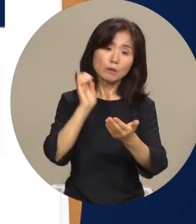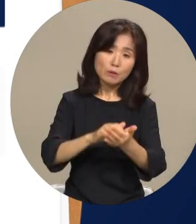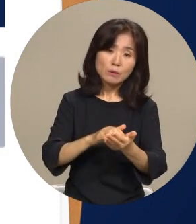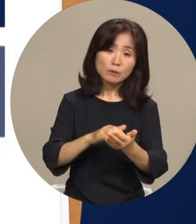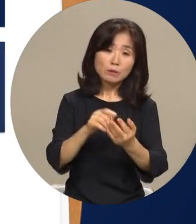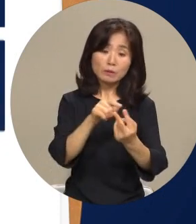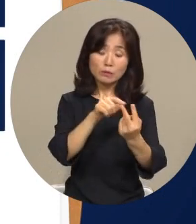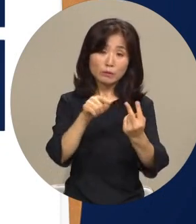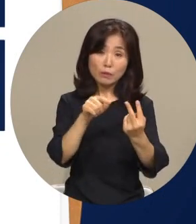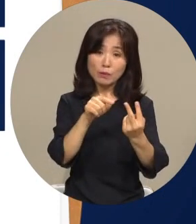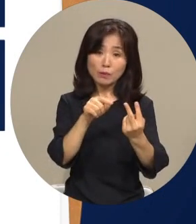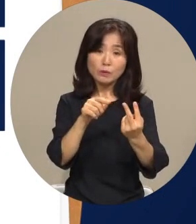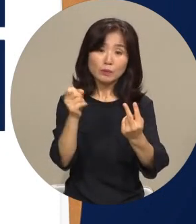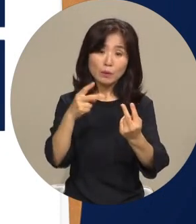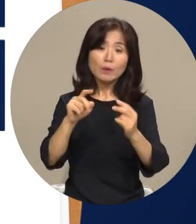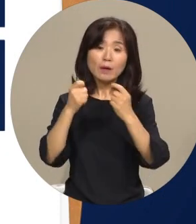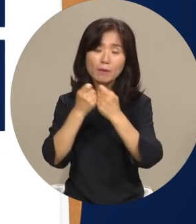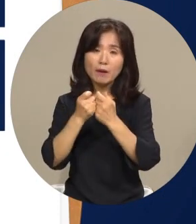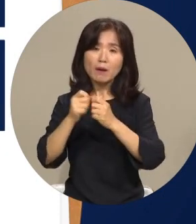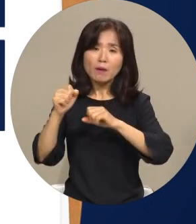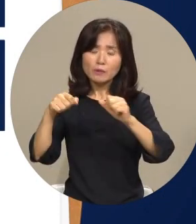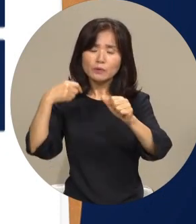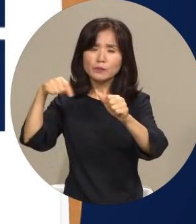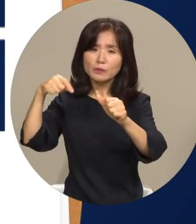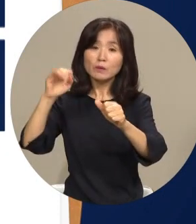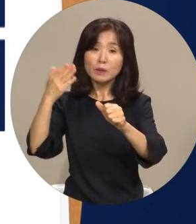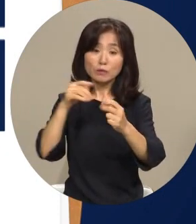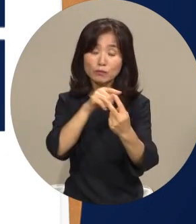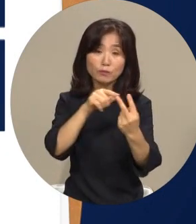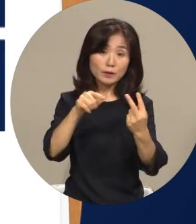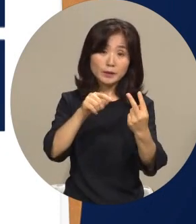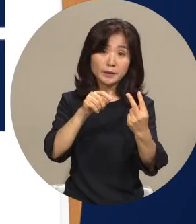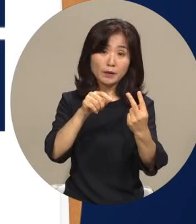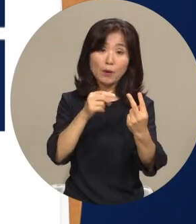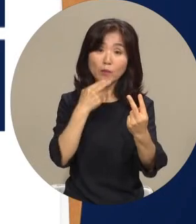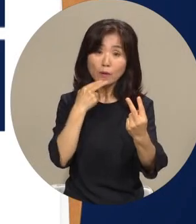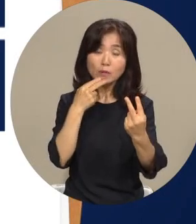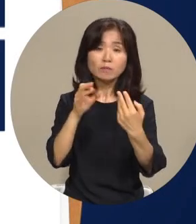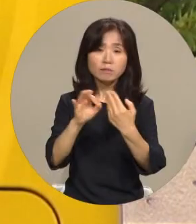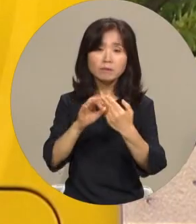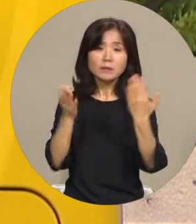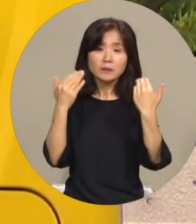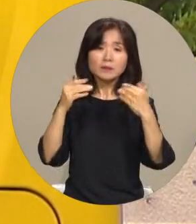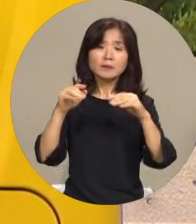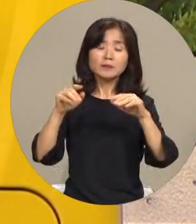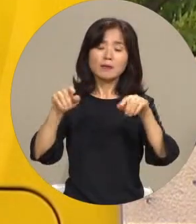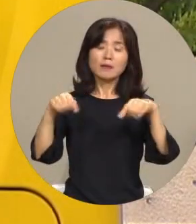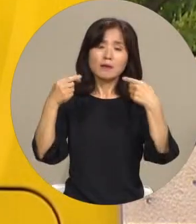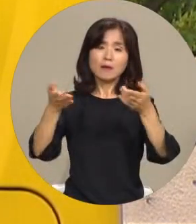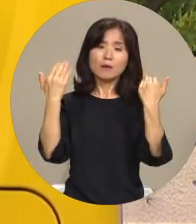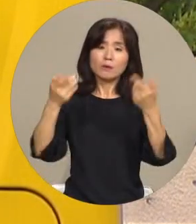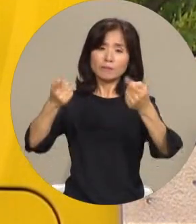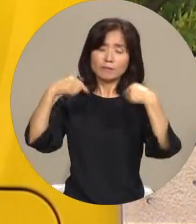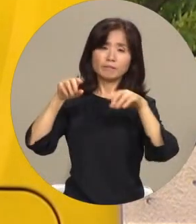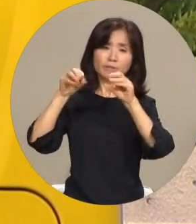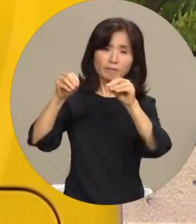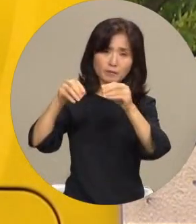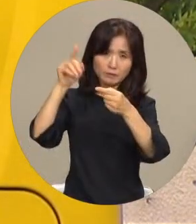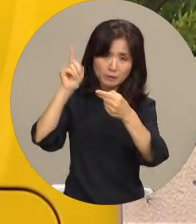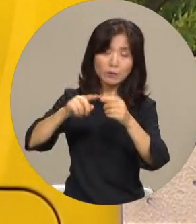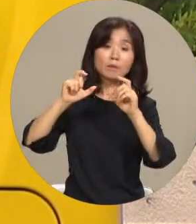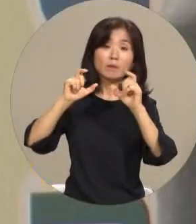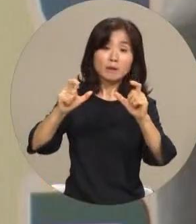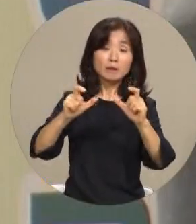훈육을 시도합니다 둘 다 아니라면 학생은 징계처분을 그대로 받습니다 한국에선 장애학생의